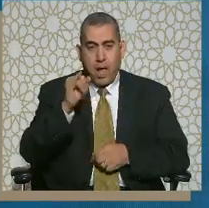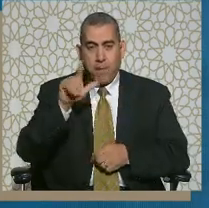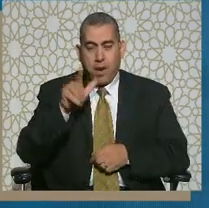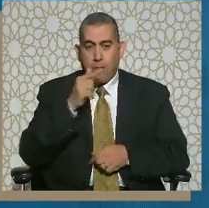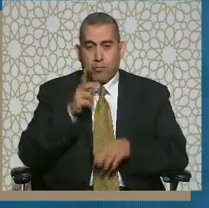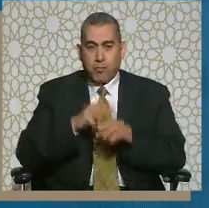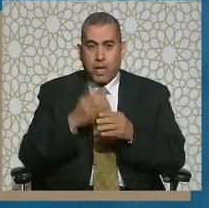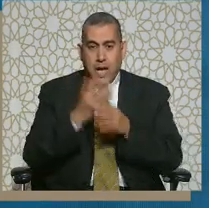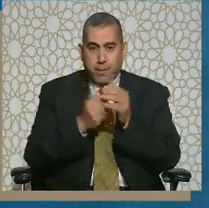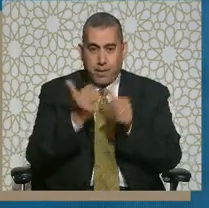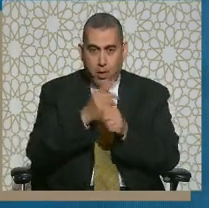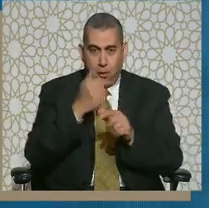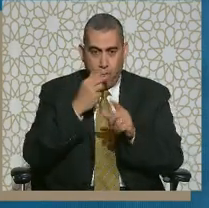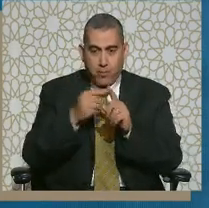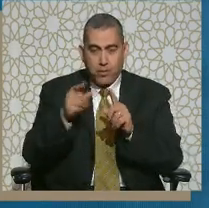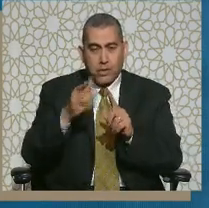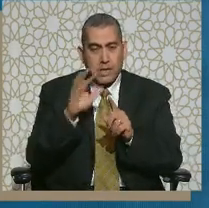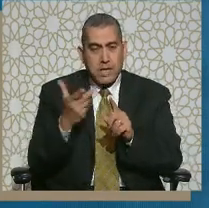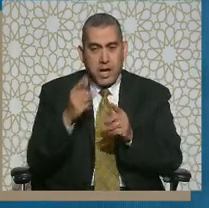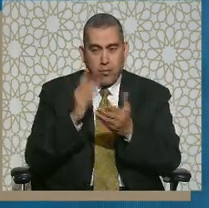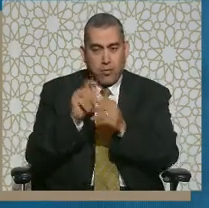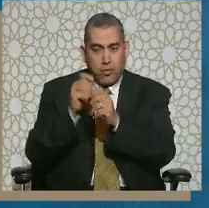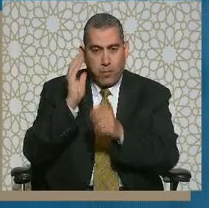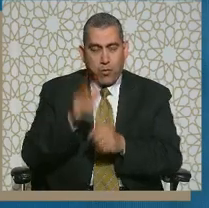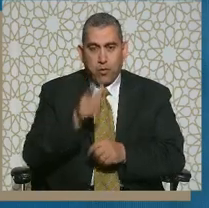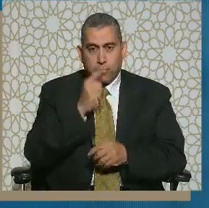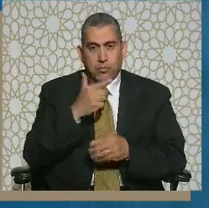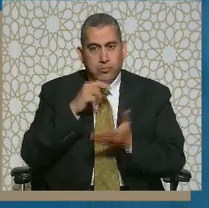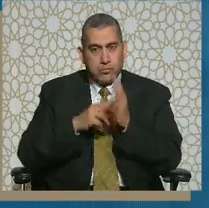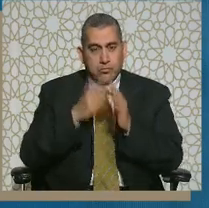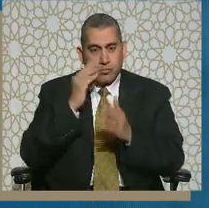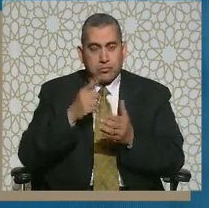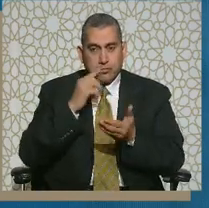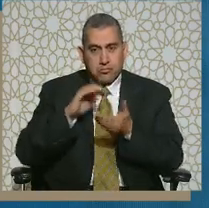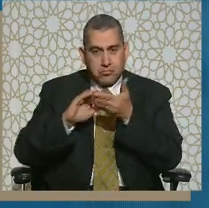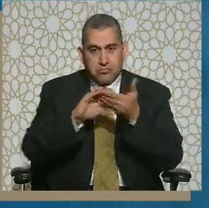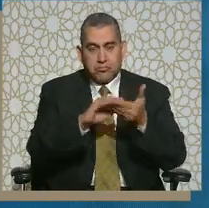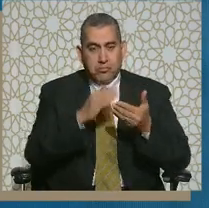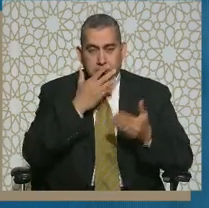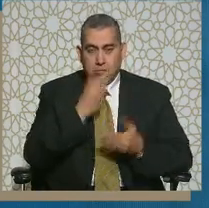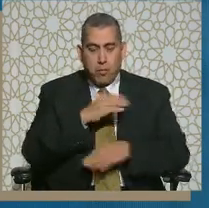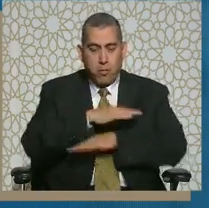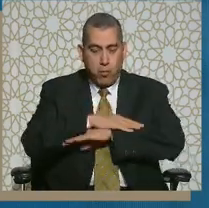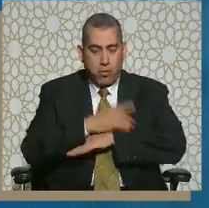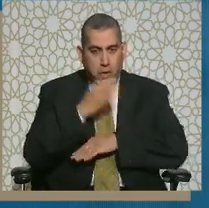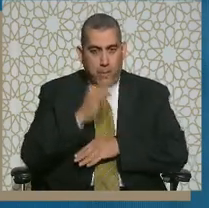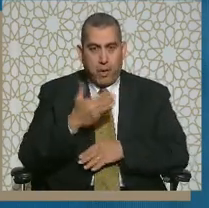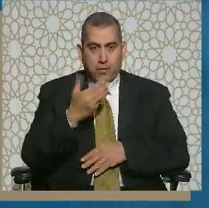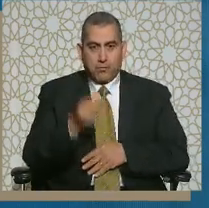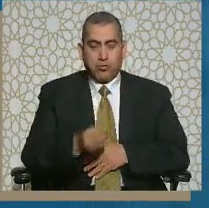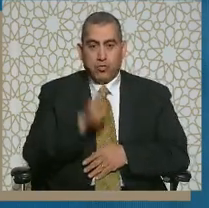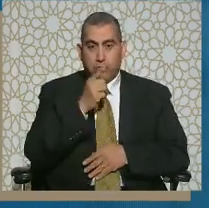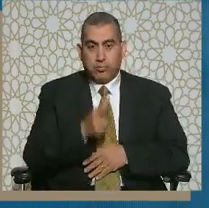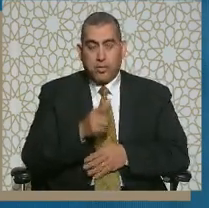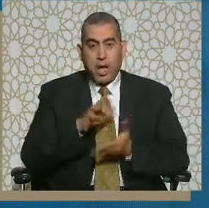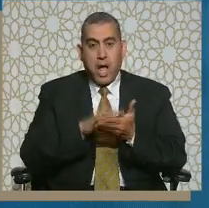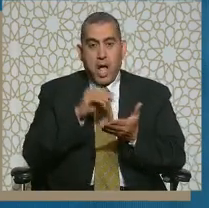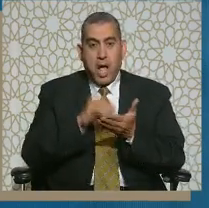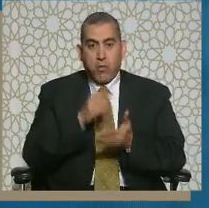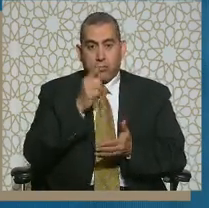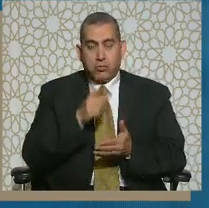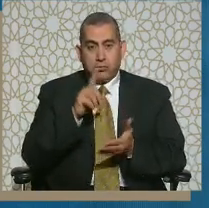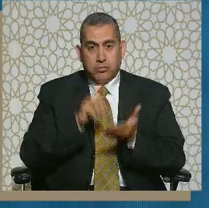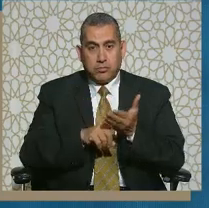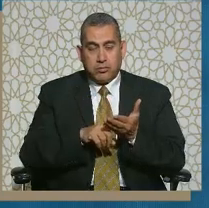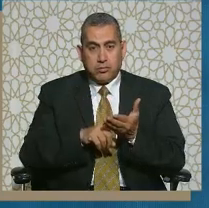مراه ابن حضرتك ازاي ممكن يحصل حاله من حالات التعامل بشكل محترم وشكل لطيف اول حاجه ان كتير